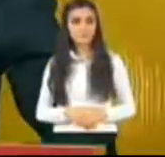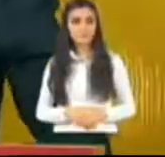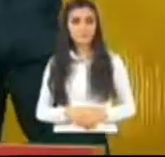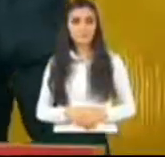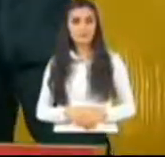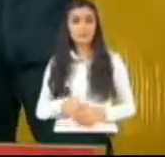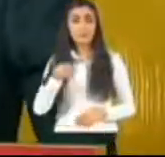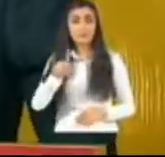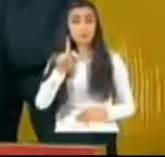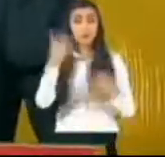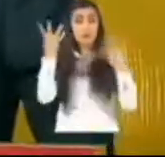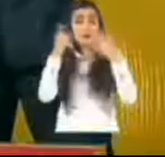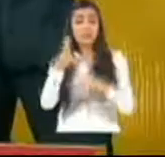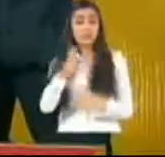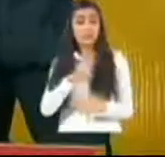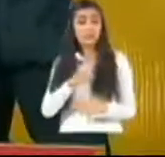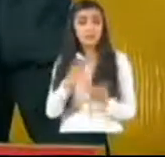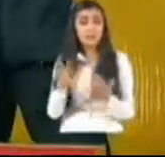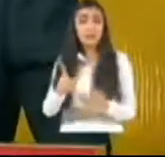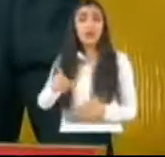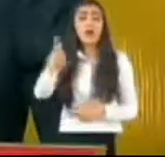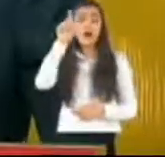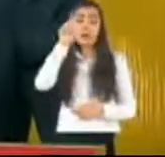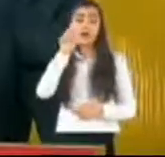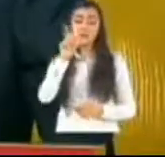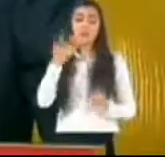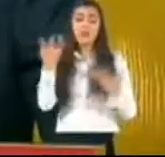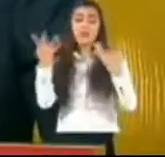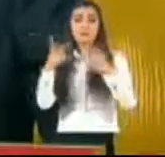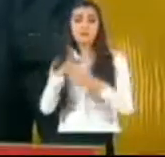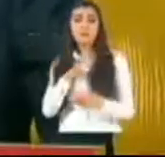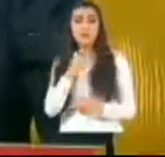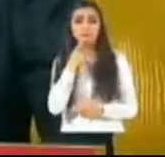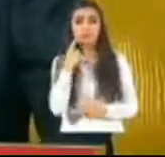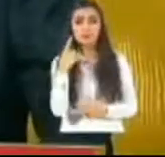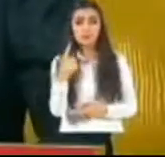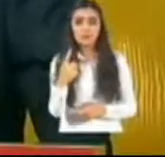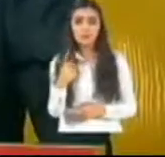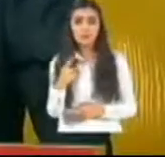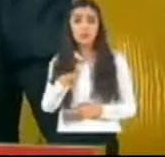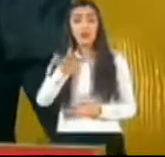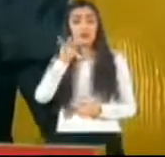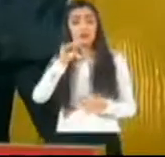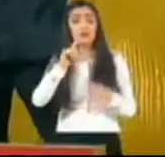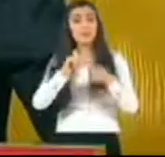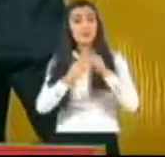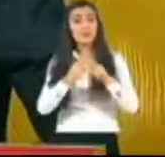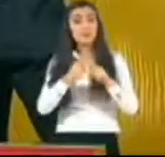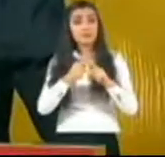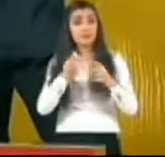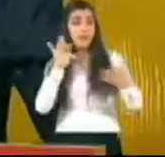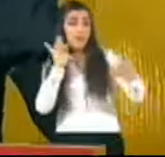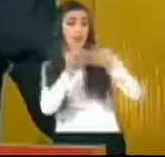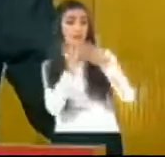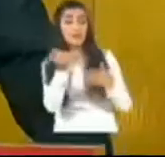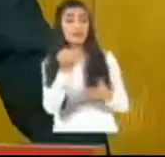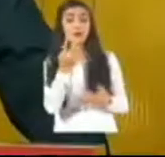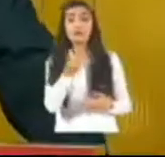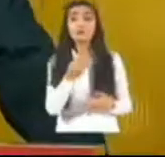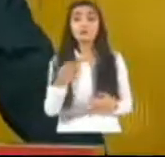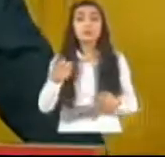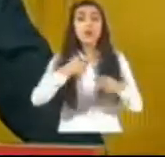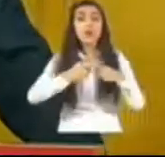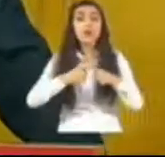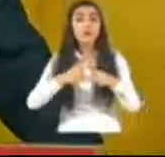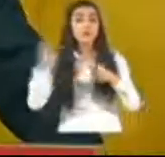Kulun bir hesabı varsa Allah'ın da bir hesabı vardır. Milliyetçi Hareket Partisi'ne hedef alan çok